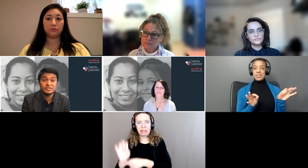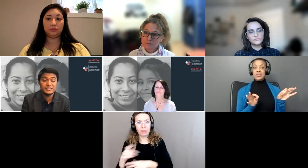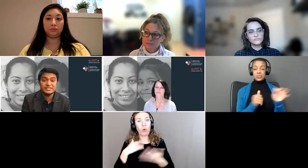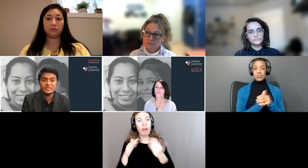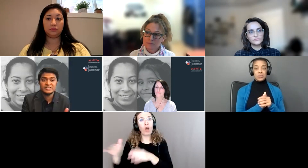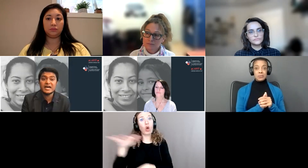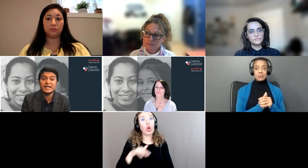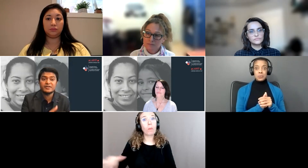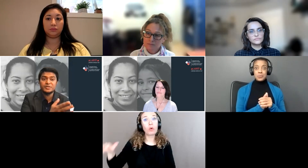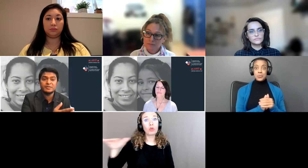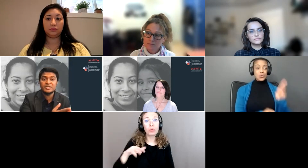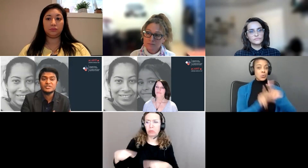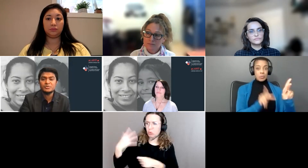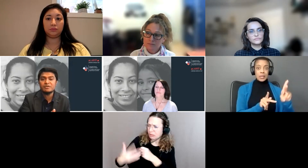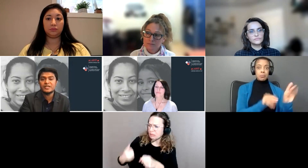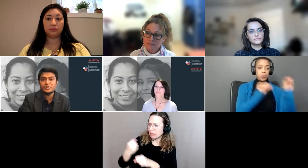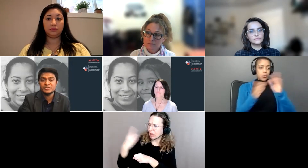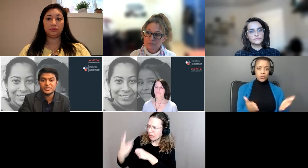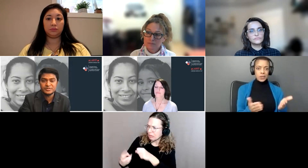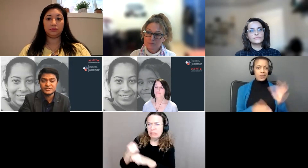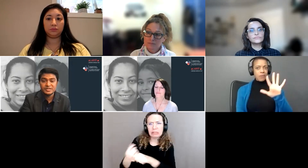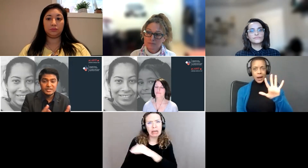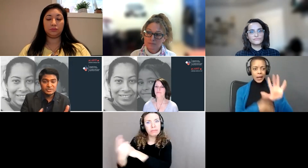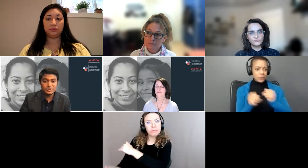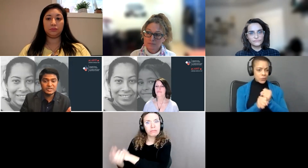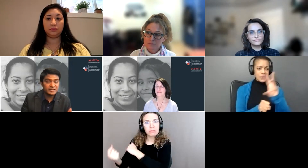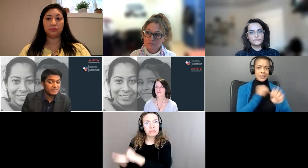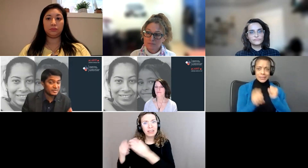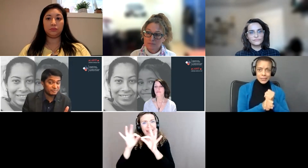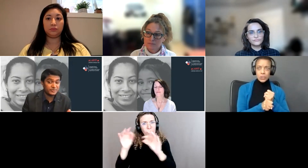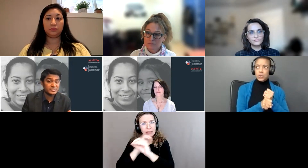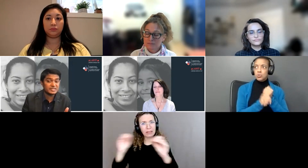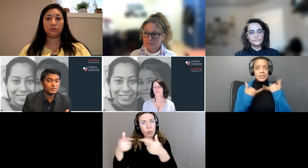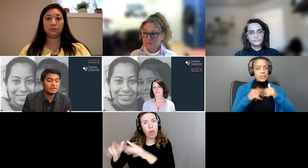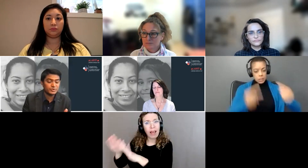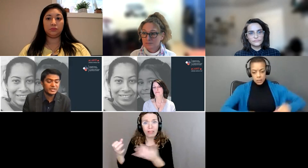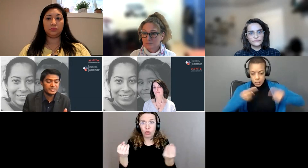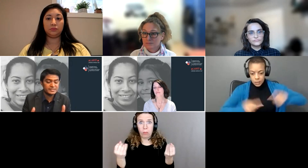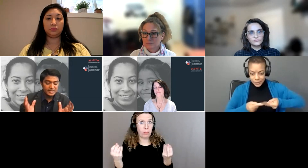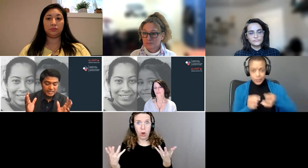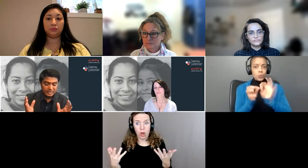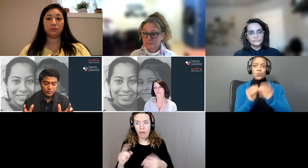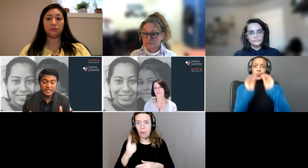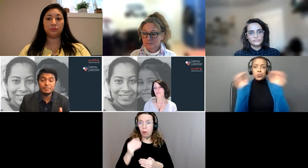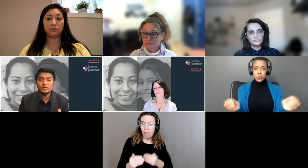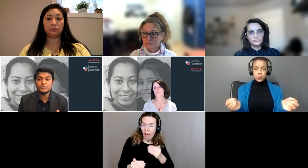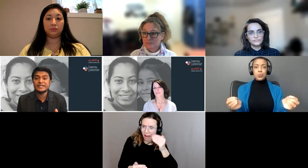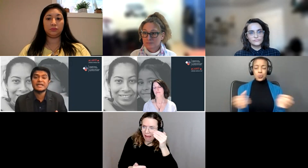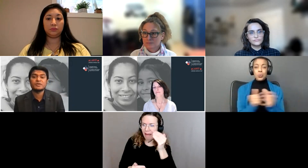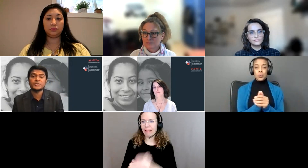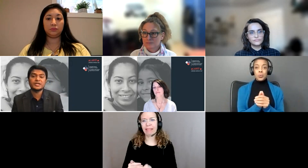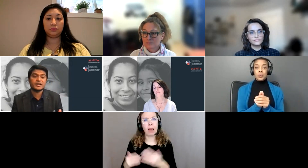depuis 5 ans, 6 ans parce qu'ils n'ont pas d'interprète dans leur langue. Donc, la première étape, on